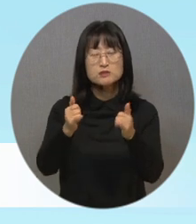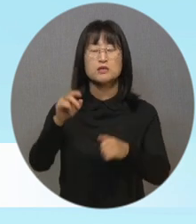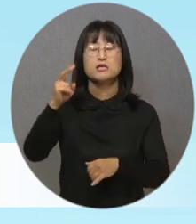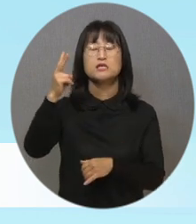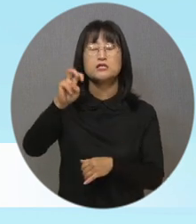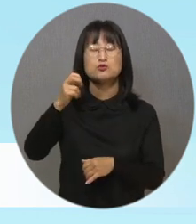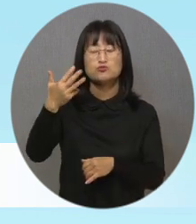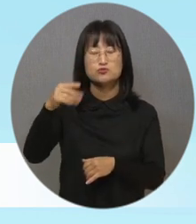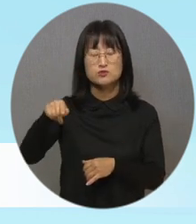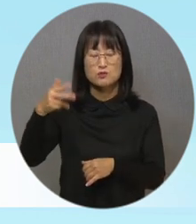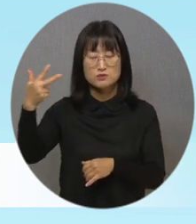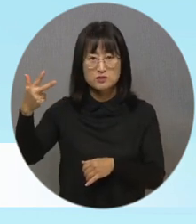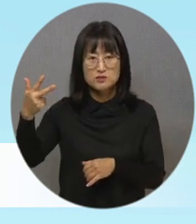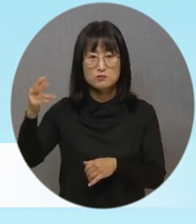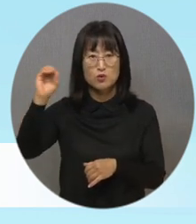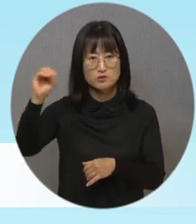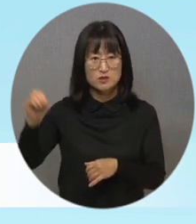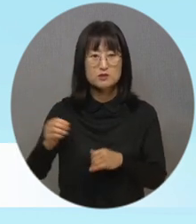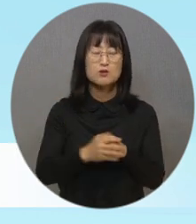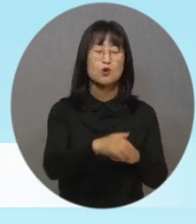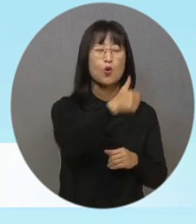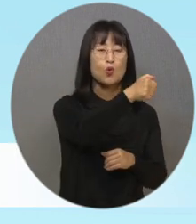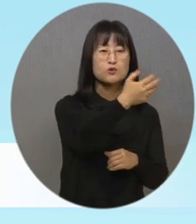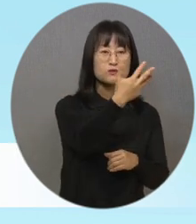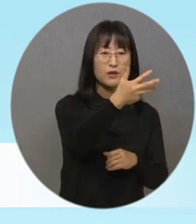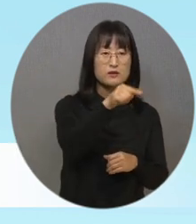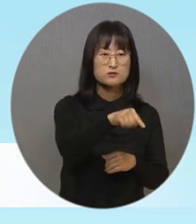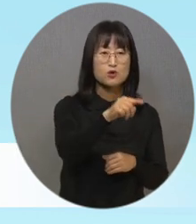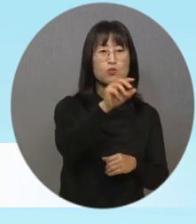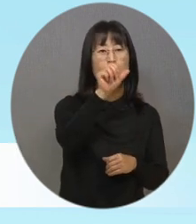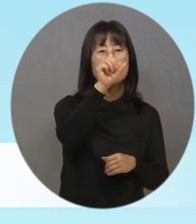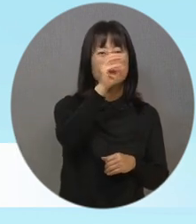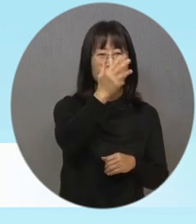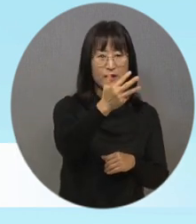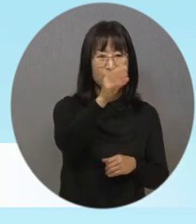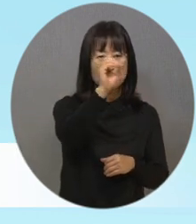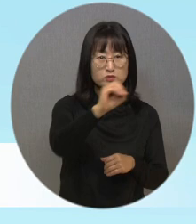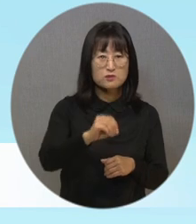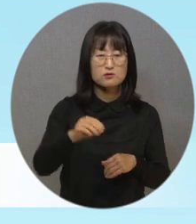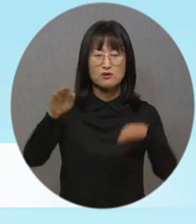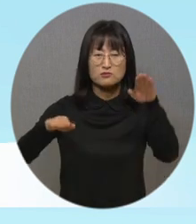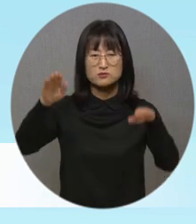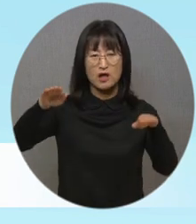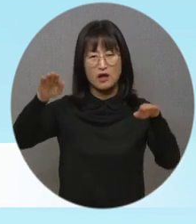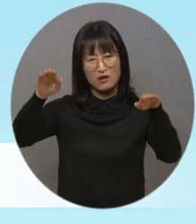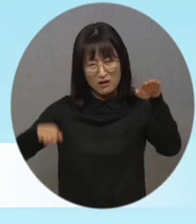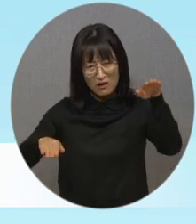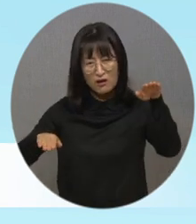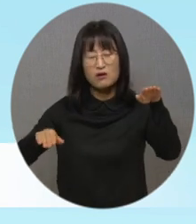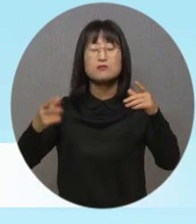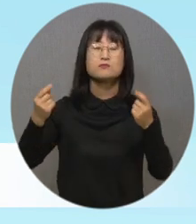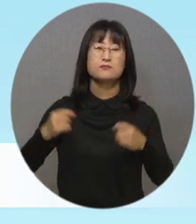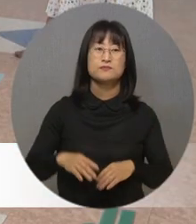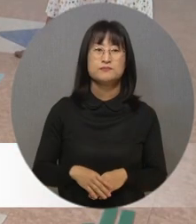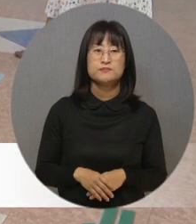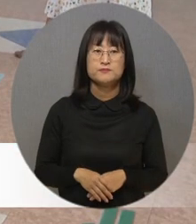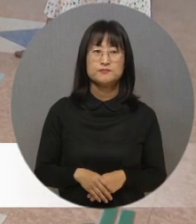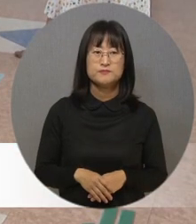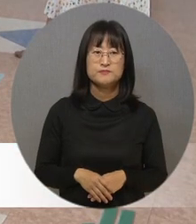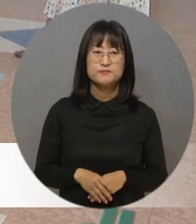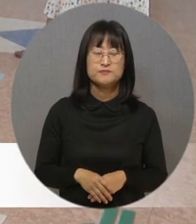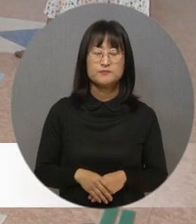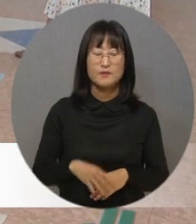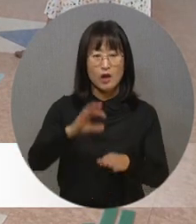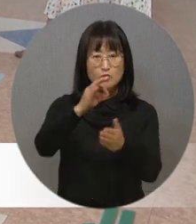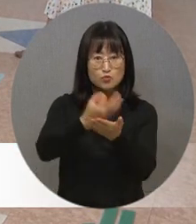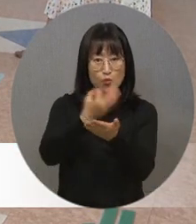29.7%인 반면 건강보험 가입자는 58.2%로 28.5%포인트 격차를 보였습니다.